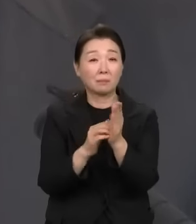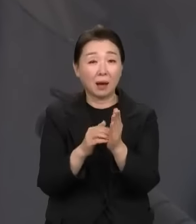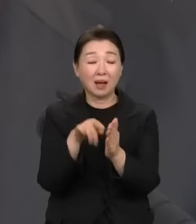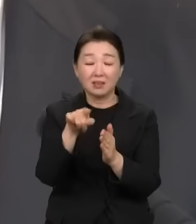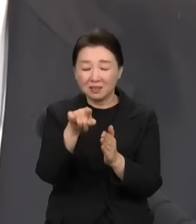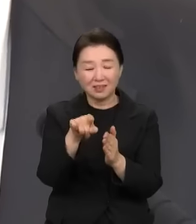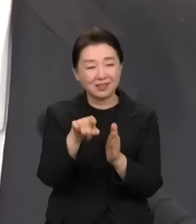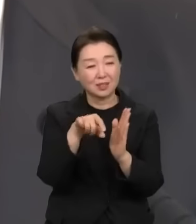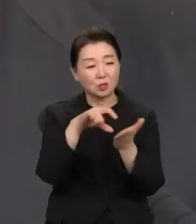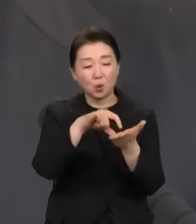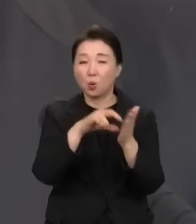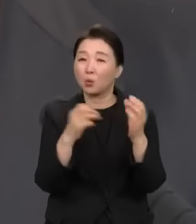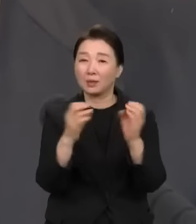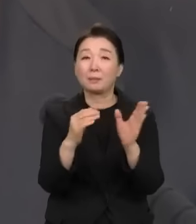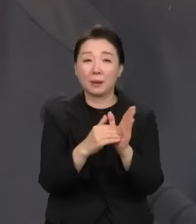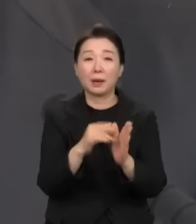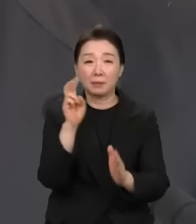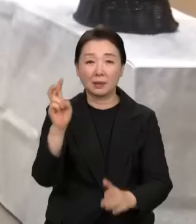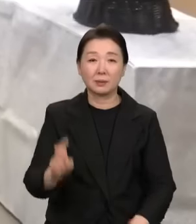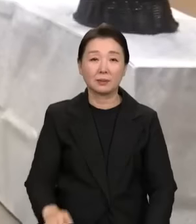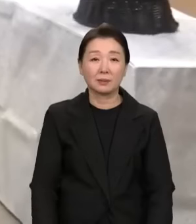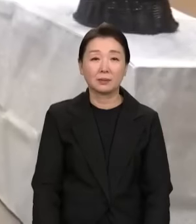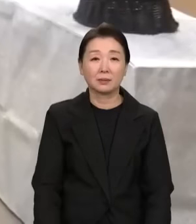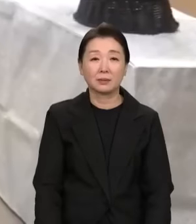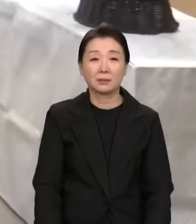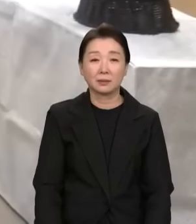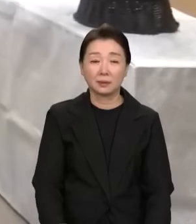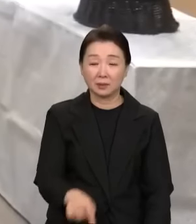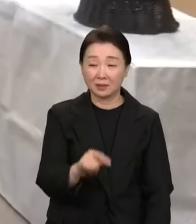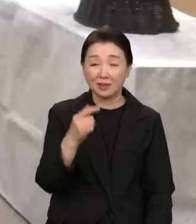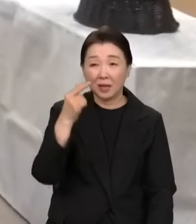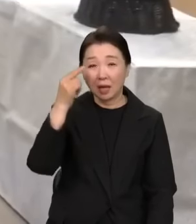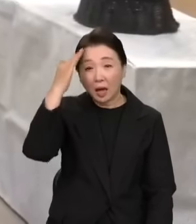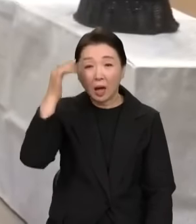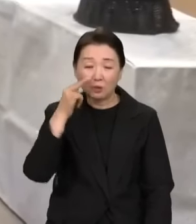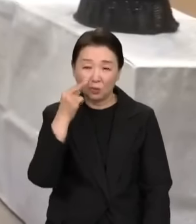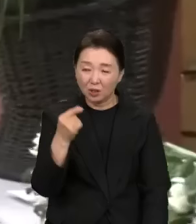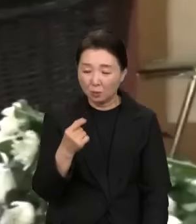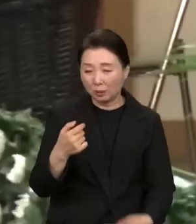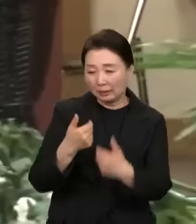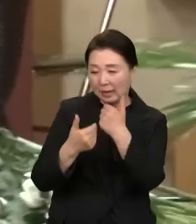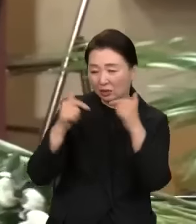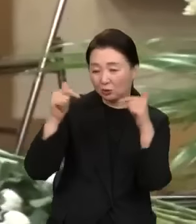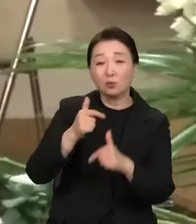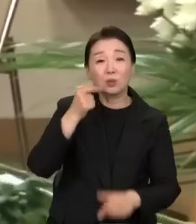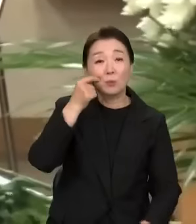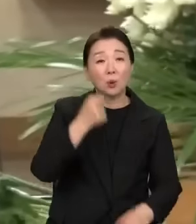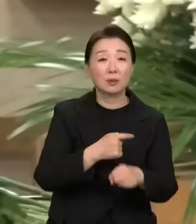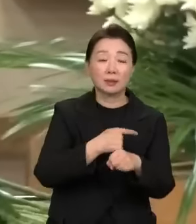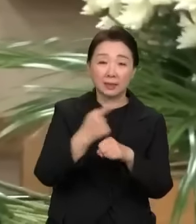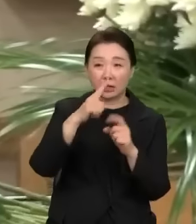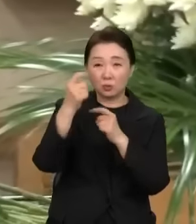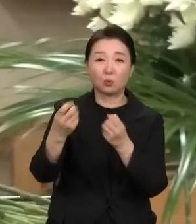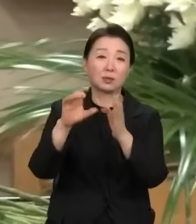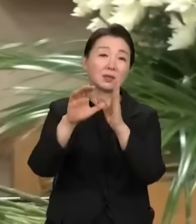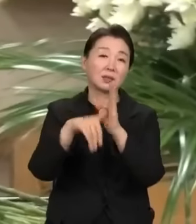수준을 벗어나기 어려울 거란 관측이 나옵니다. 양국 간 갈등의 폭은 좁히지 못한 채 내년도